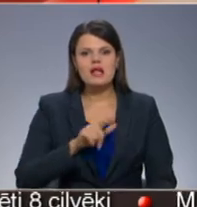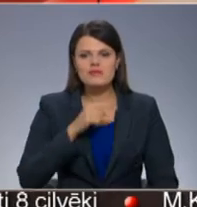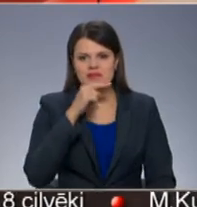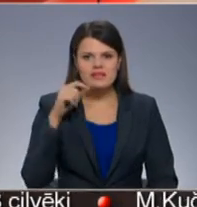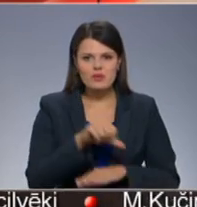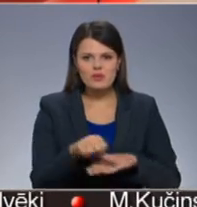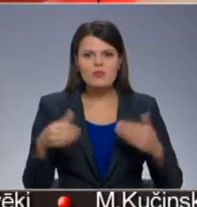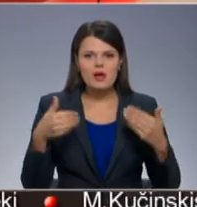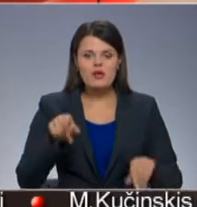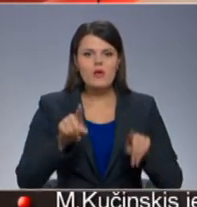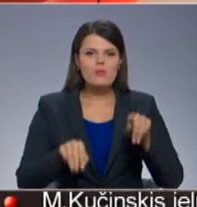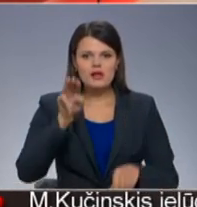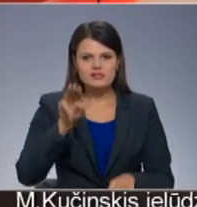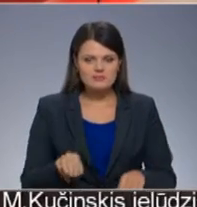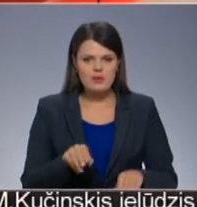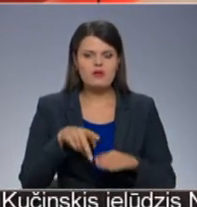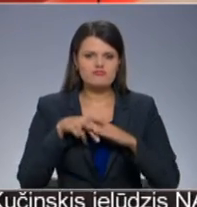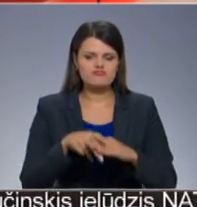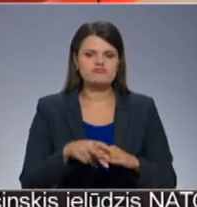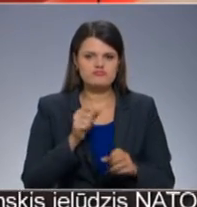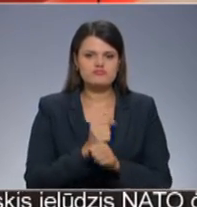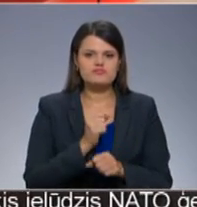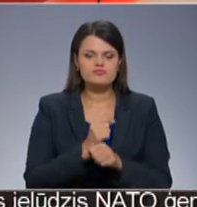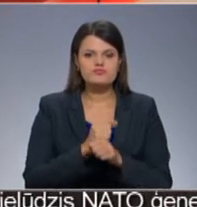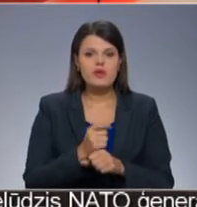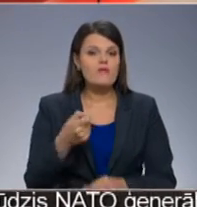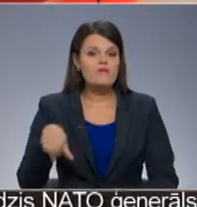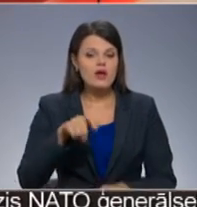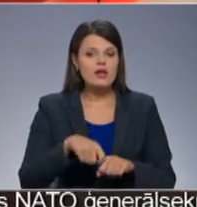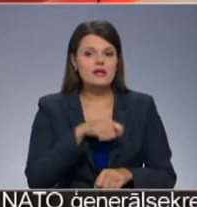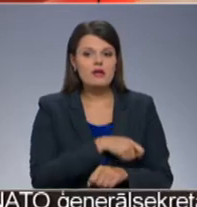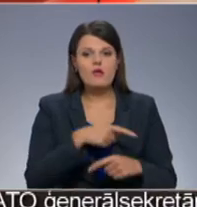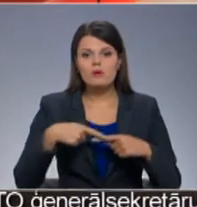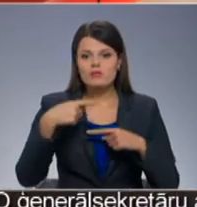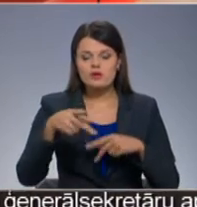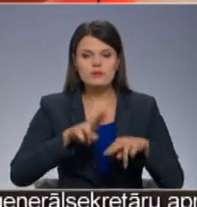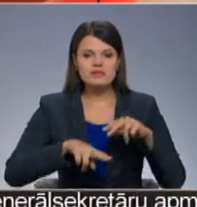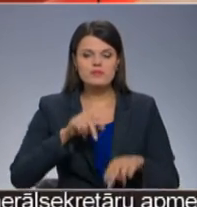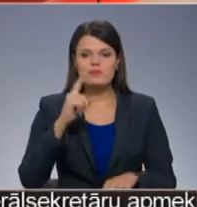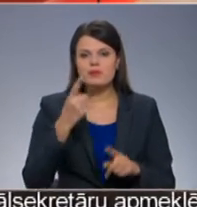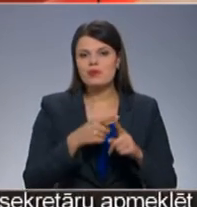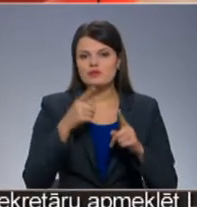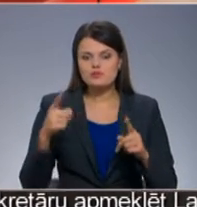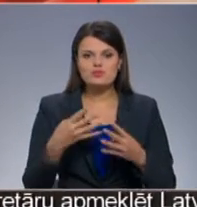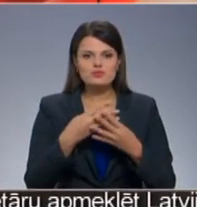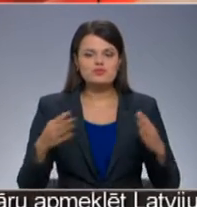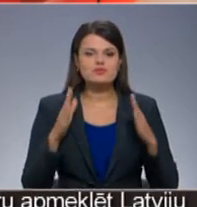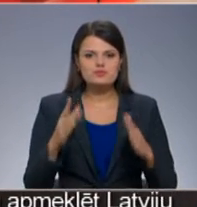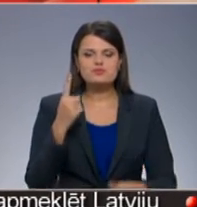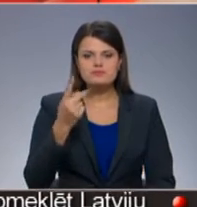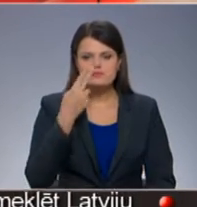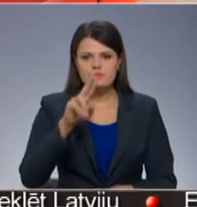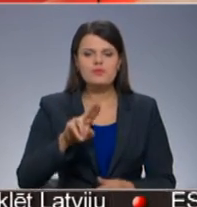Latvijas-Krievijas robežas jau pāris mēnešu rit pilnā sparā. Vairāk kilometru garumā izbūvēts pirmais posms. Žogs būs viens